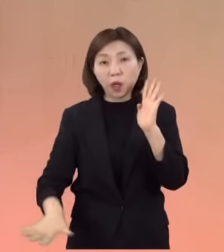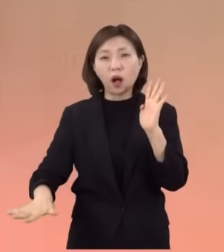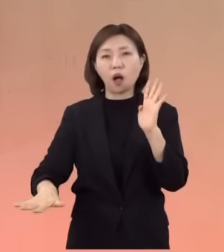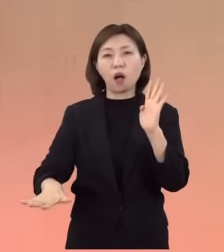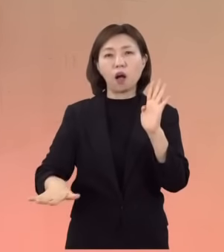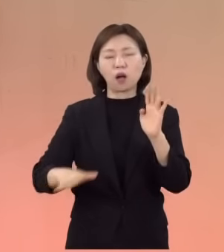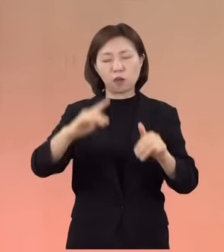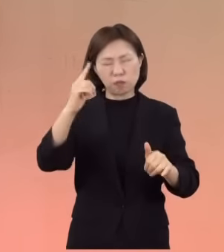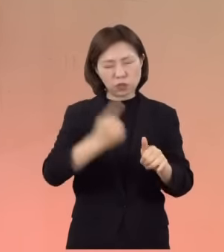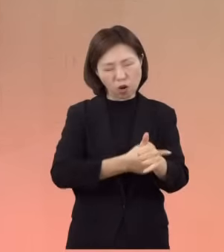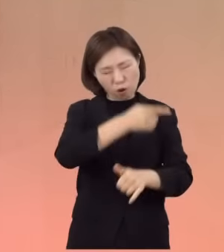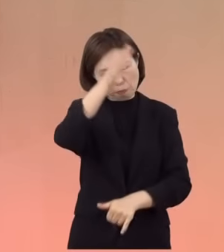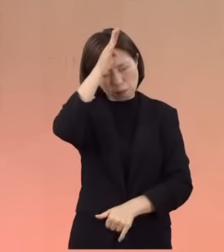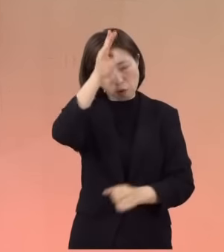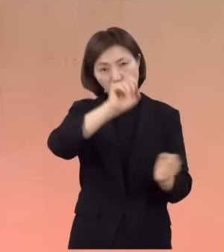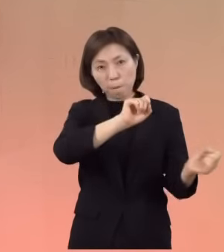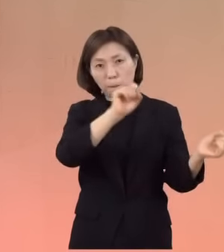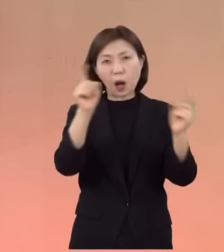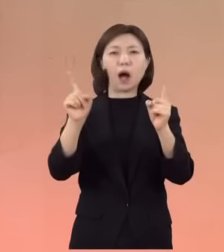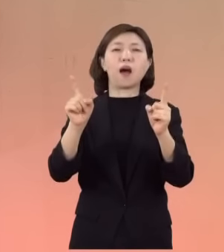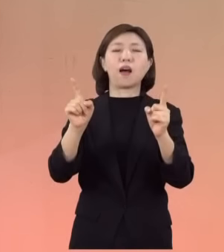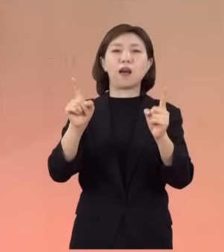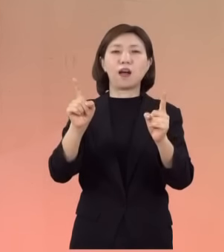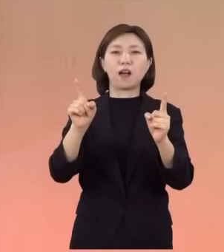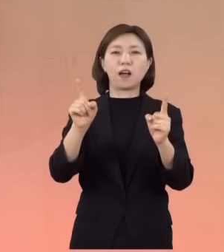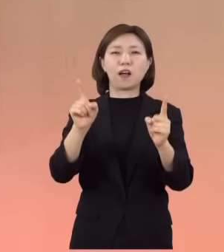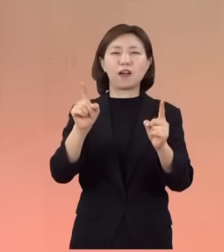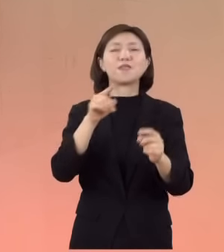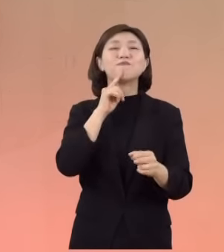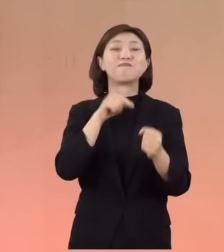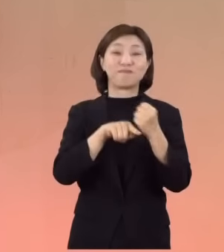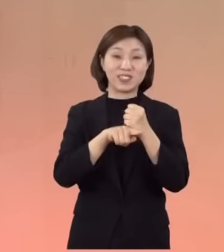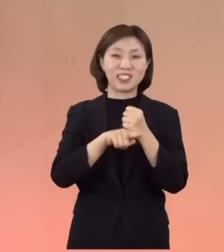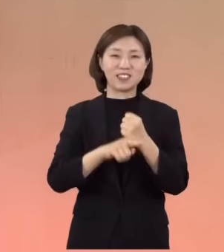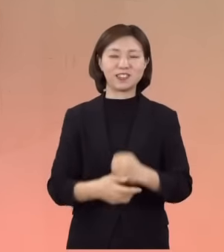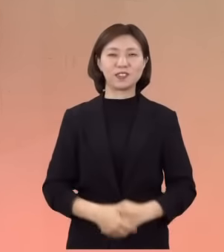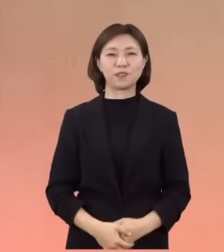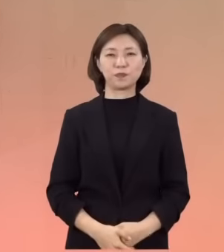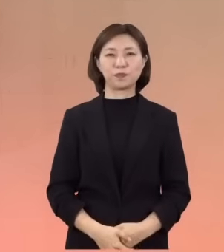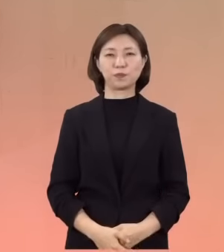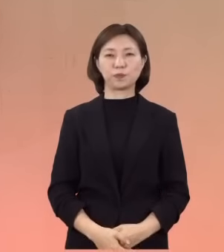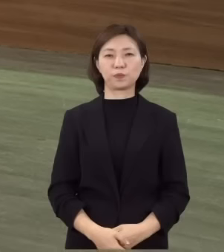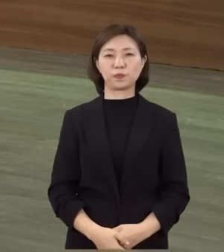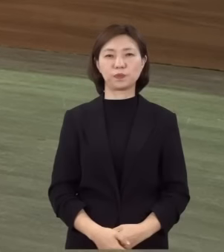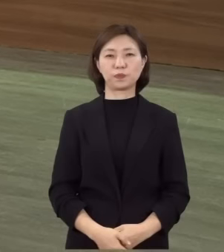자연히 병이 낮게 될 것이다라는 뜻이